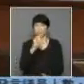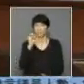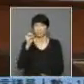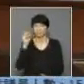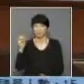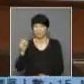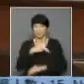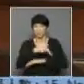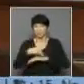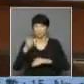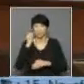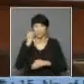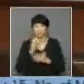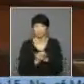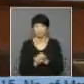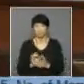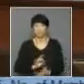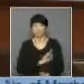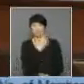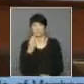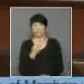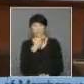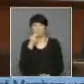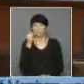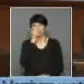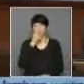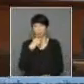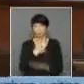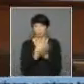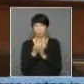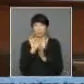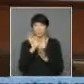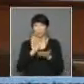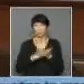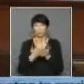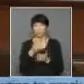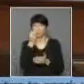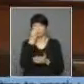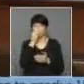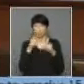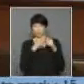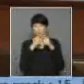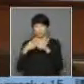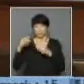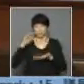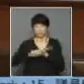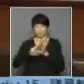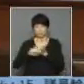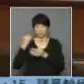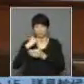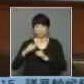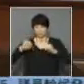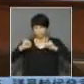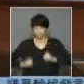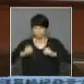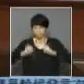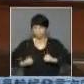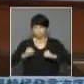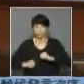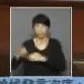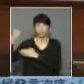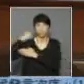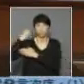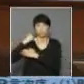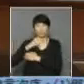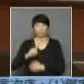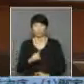又沒有天然的資源，但就憑藉著香港人多年來的奮鬥、堅毅不拔、逆境自